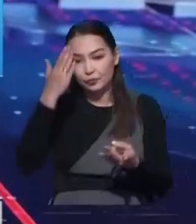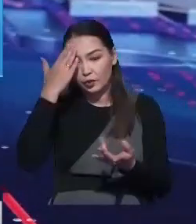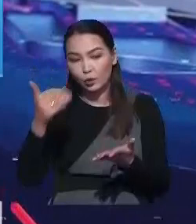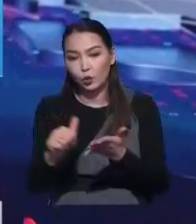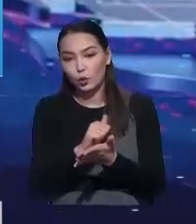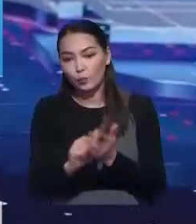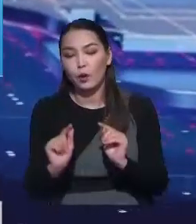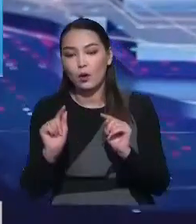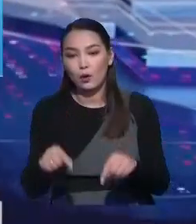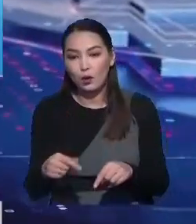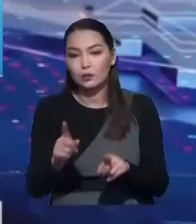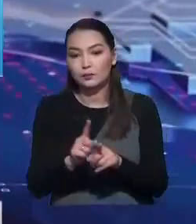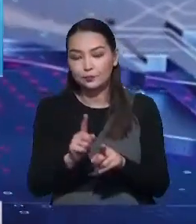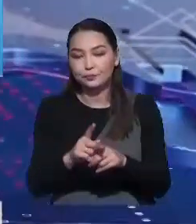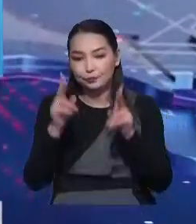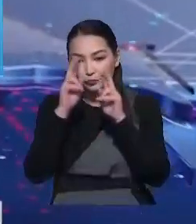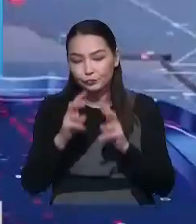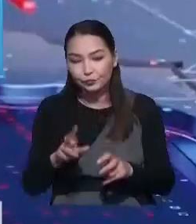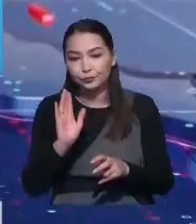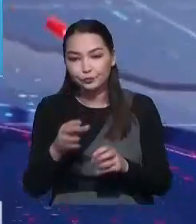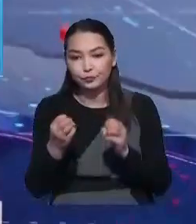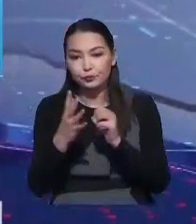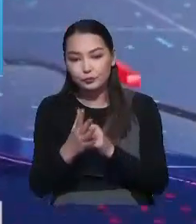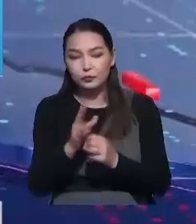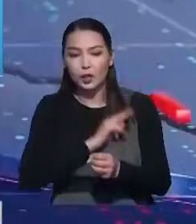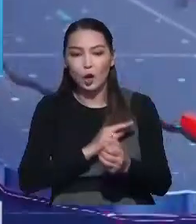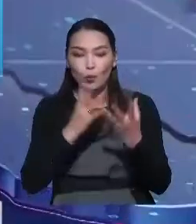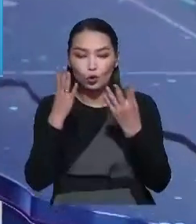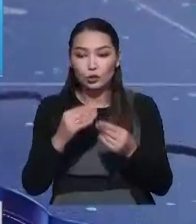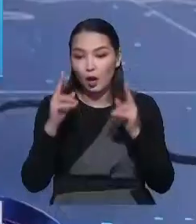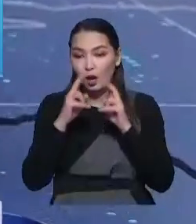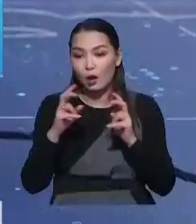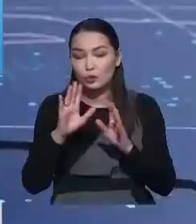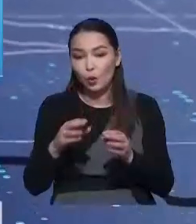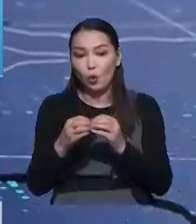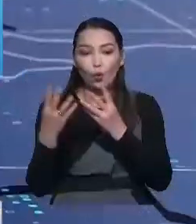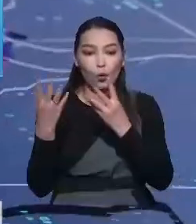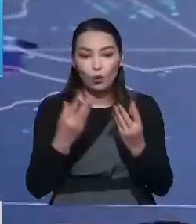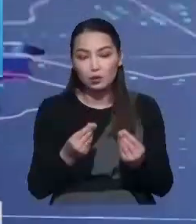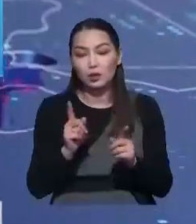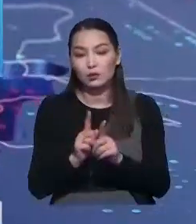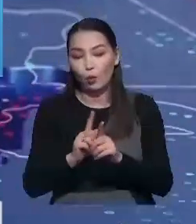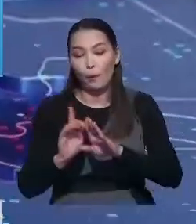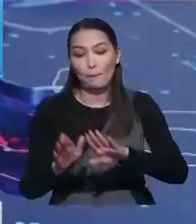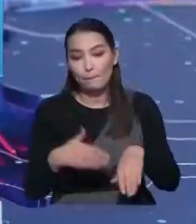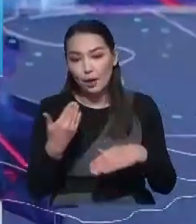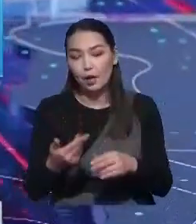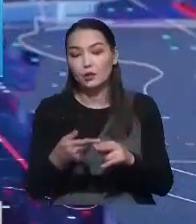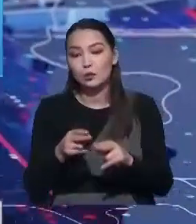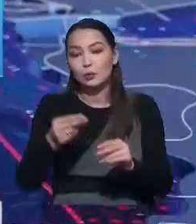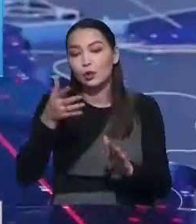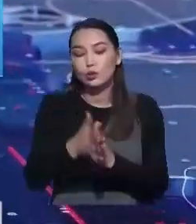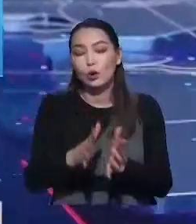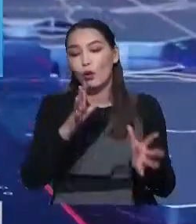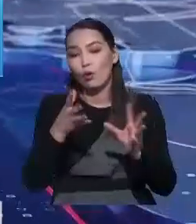тіркеп, азаматқа түбіртек береді. Өтініш 15 жұмыс күні ішінде қаралады. Оның 10 күні өткеннен кейін мүлікке келген залал